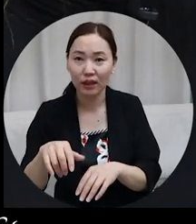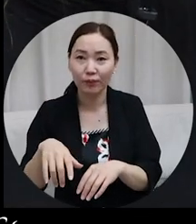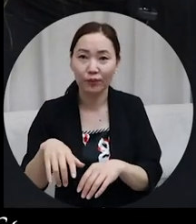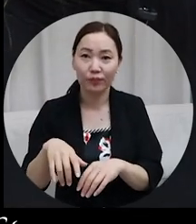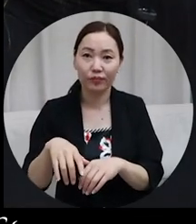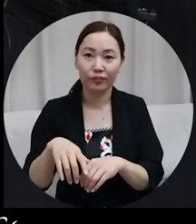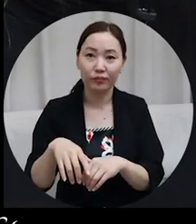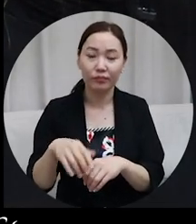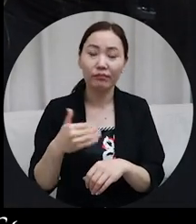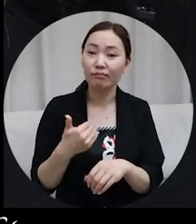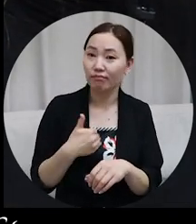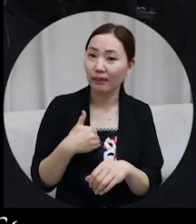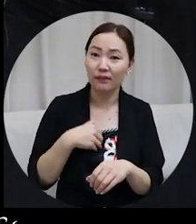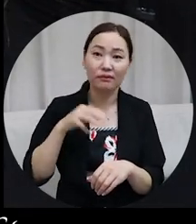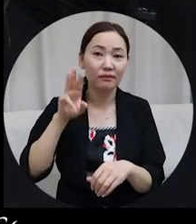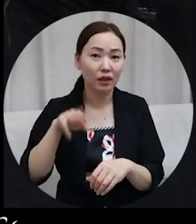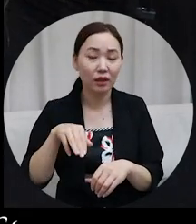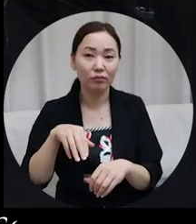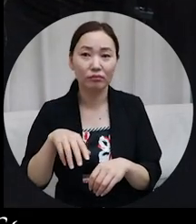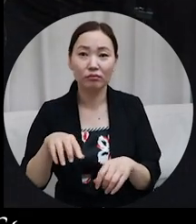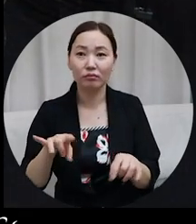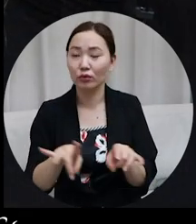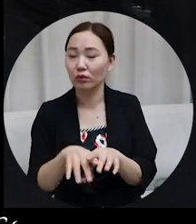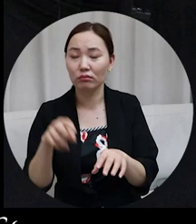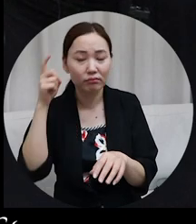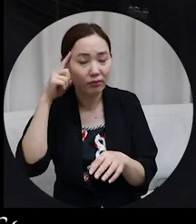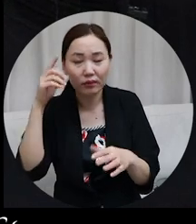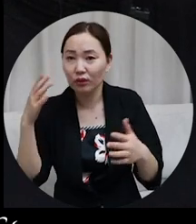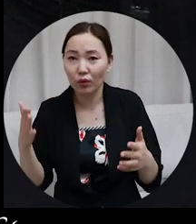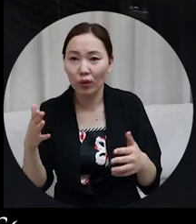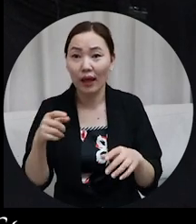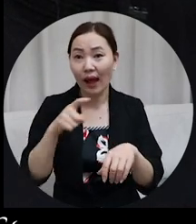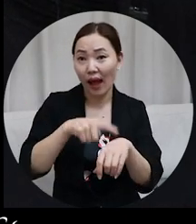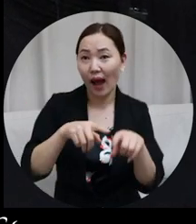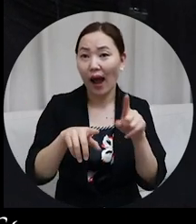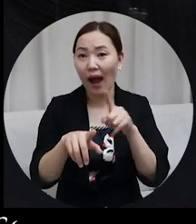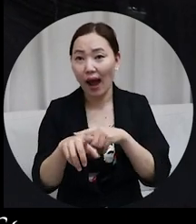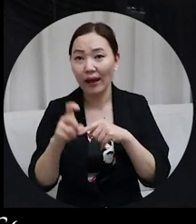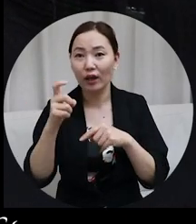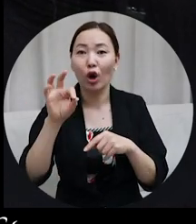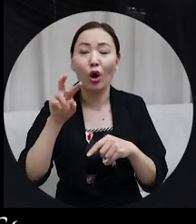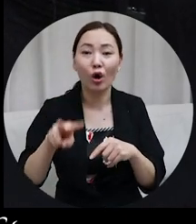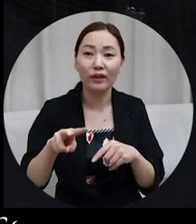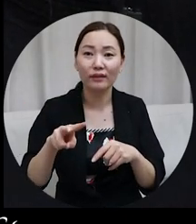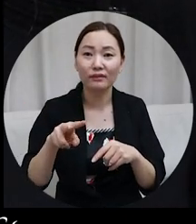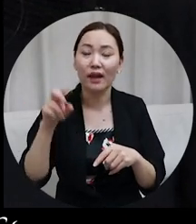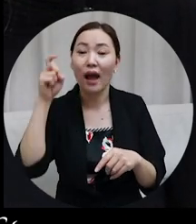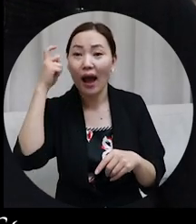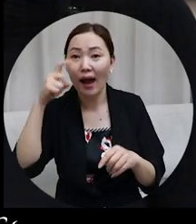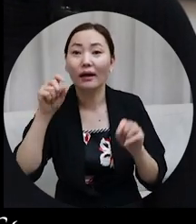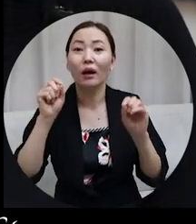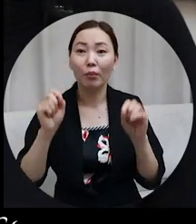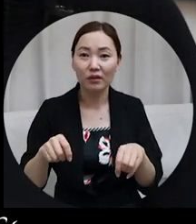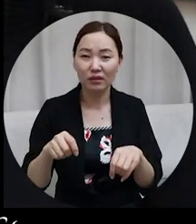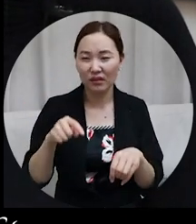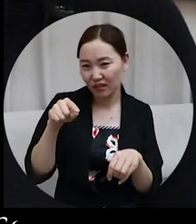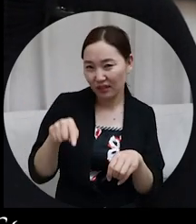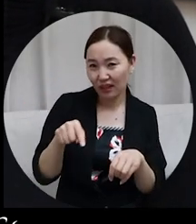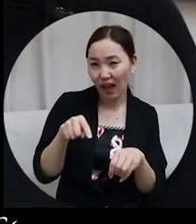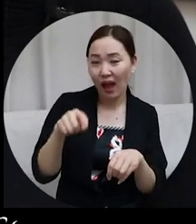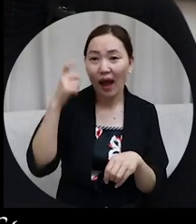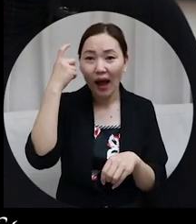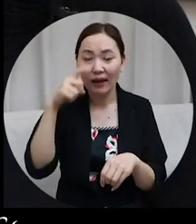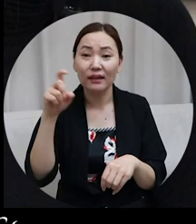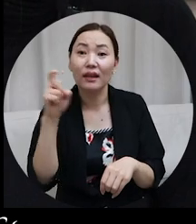оёо моёо те. Одоо ингээд л тэр бөөрний суулт моолт гэл амар тийм асуух хэрэгтэй. Тэнгүүт надад ерөөсөө тийм боддохгүй. Гар хүл